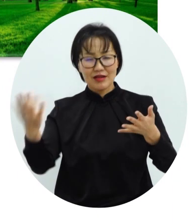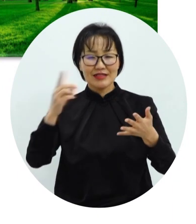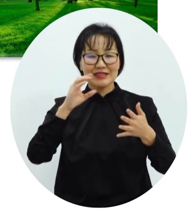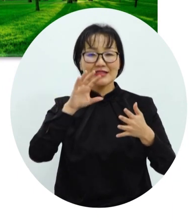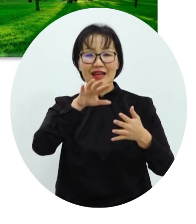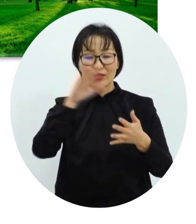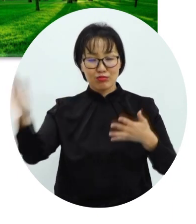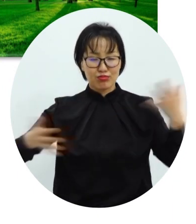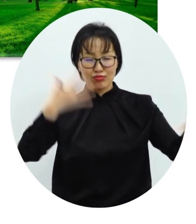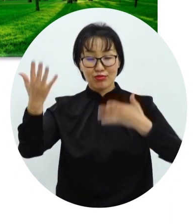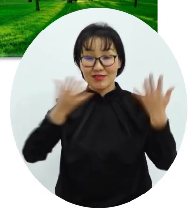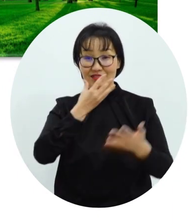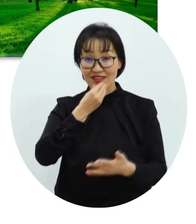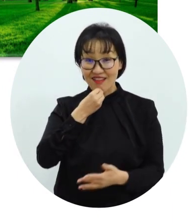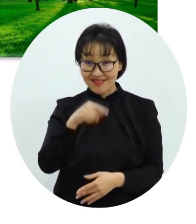сайхан.